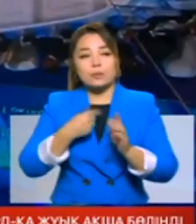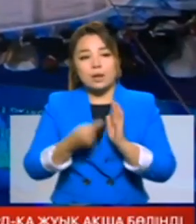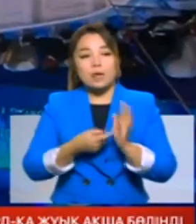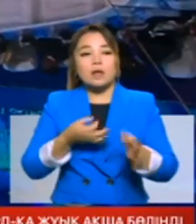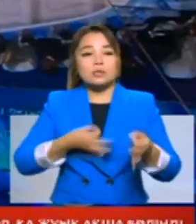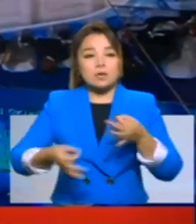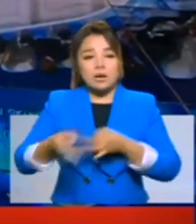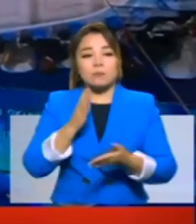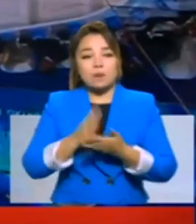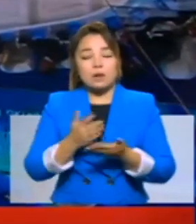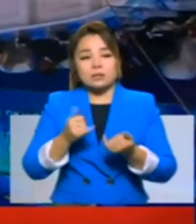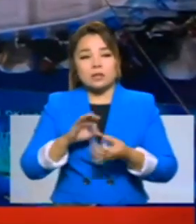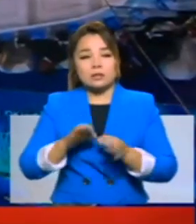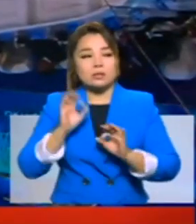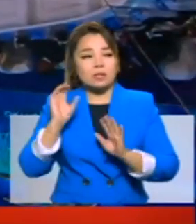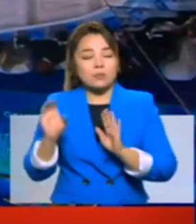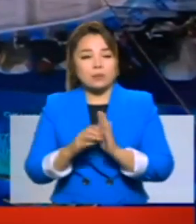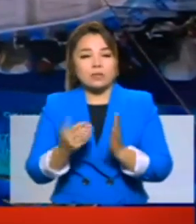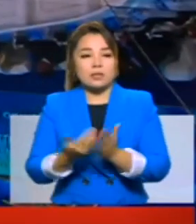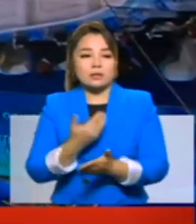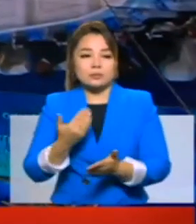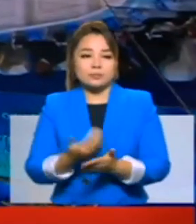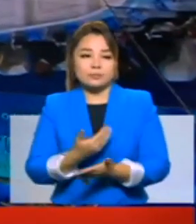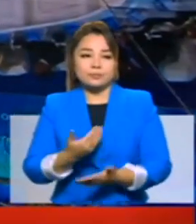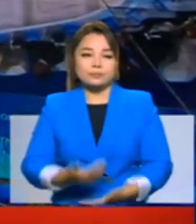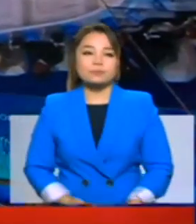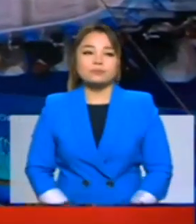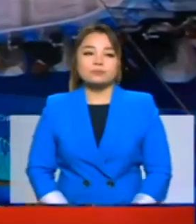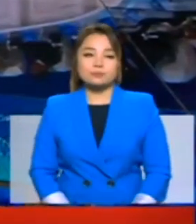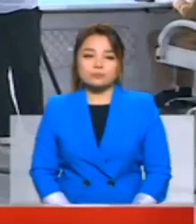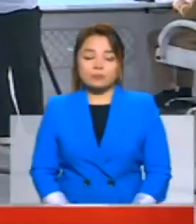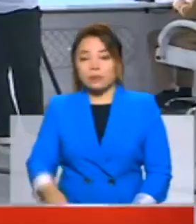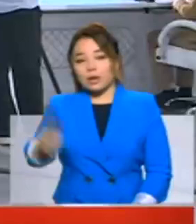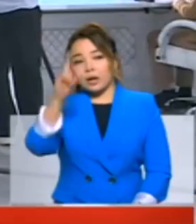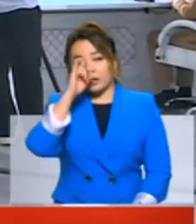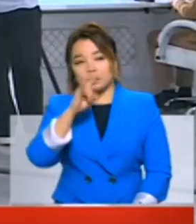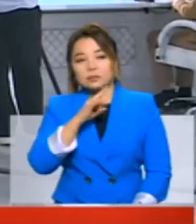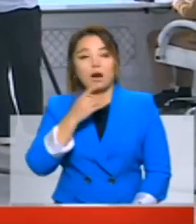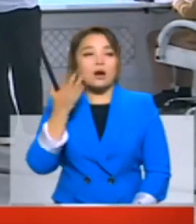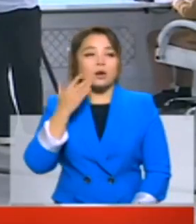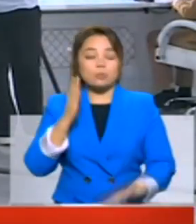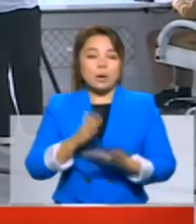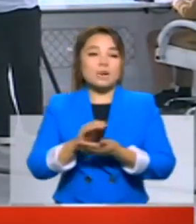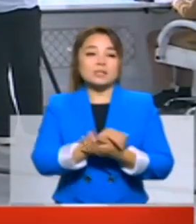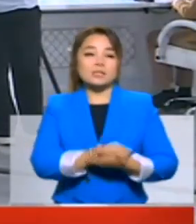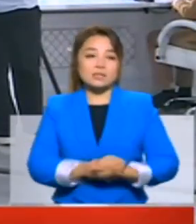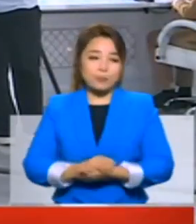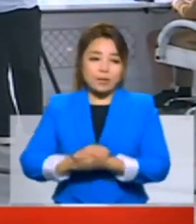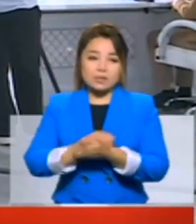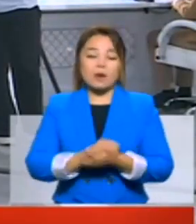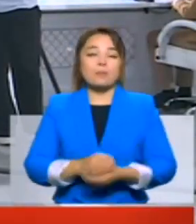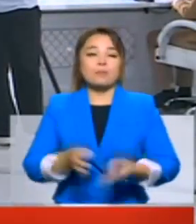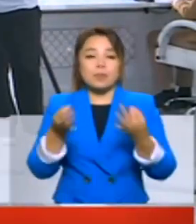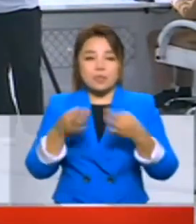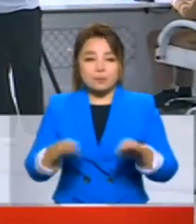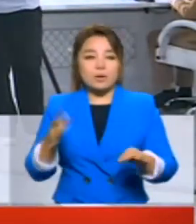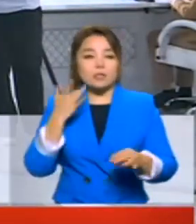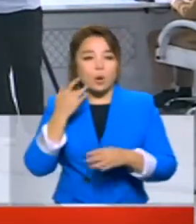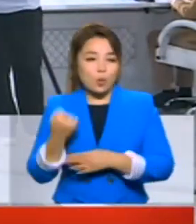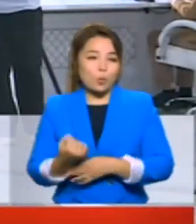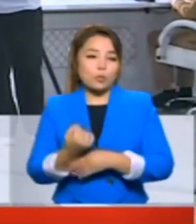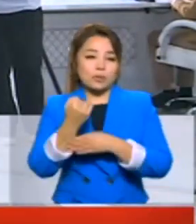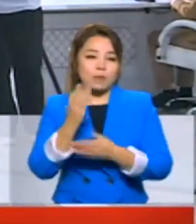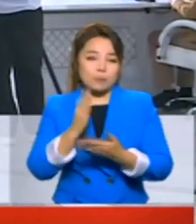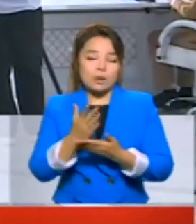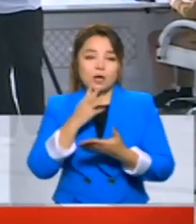мәселелер қаралды. Оңғар Алпысбайұлы толықтырады. Қазақстан қашанда ынтымақтастық пен бейбітшілікті қолдайды.